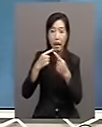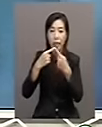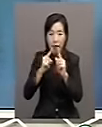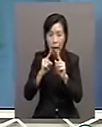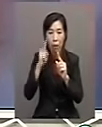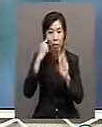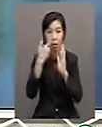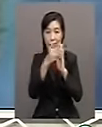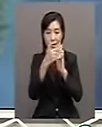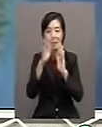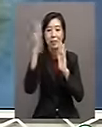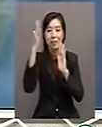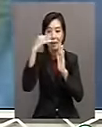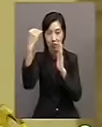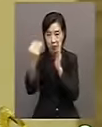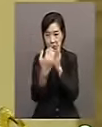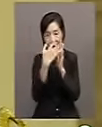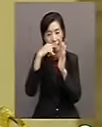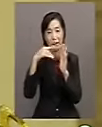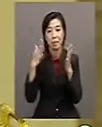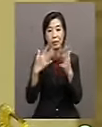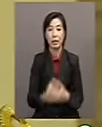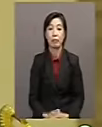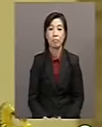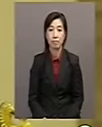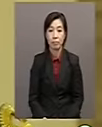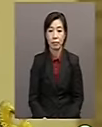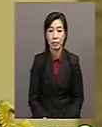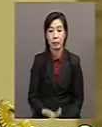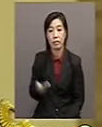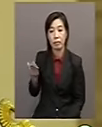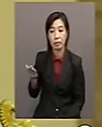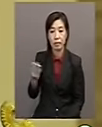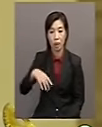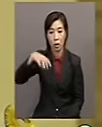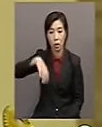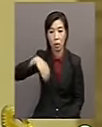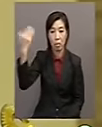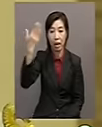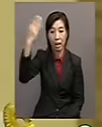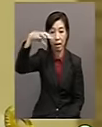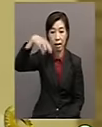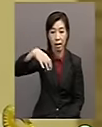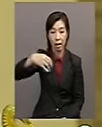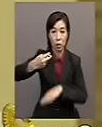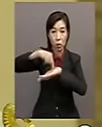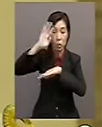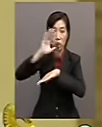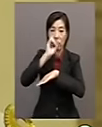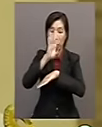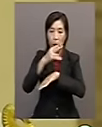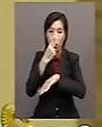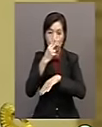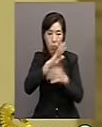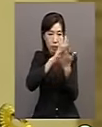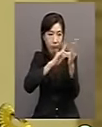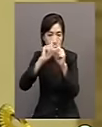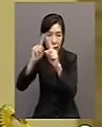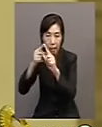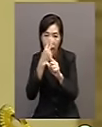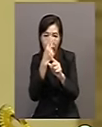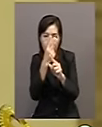วณทางภาคอีสานของประเทศไทยครับนายจรพงศ์สารปักโฆษกกรมอุตุนิยมวิทยาระบุนะครับว่าตอนนี้แบบจำลองจากประเทศต่างๆเห็นน